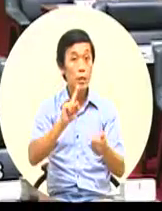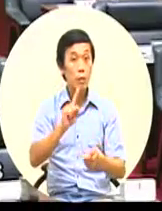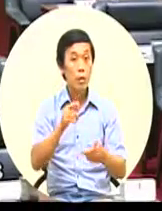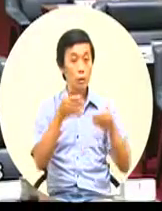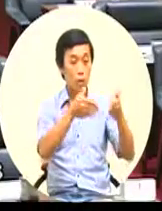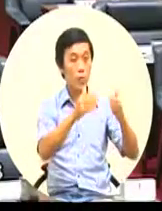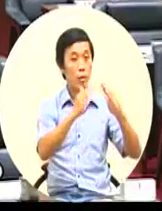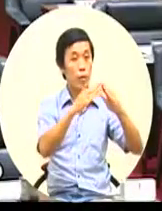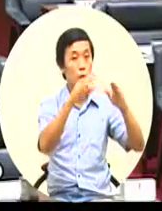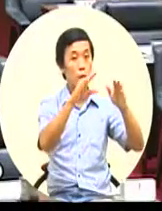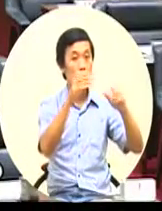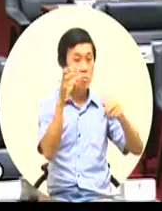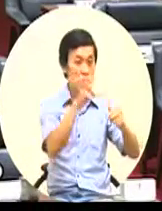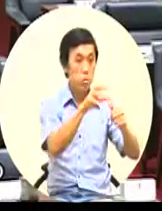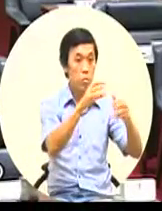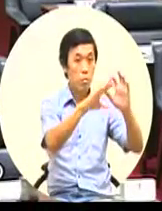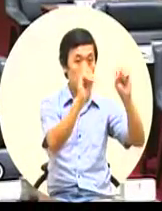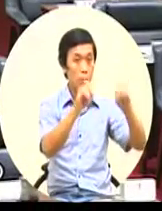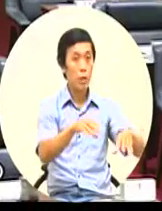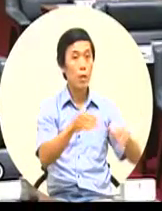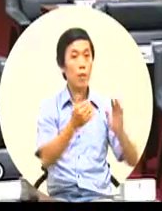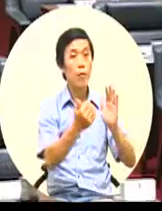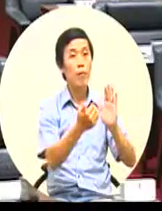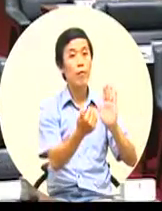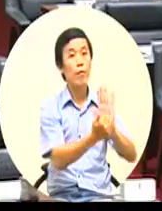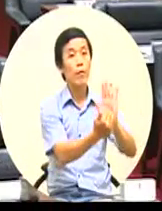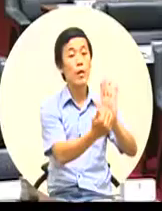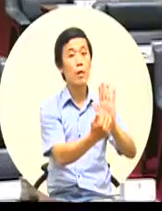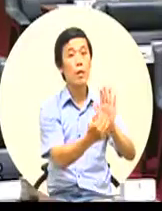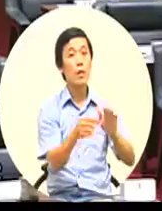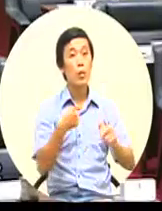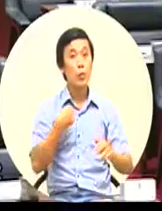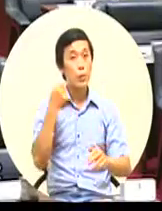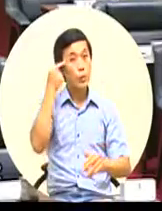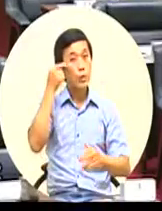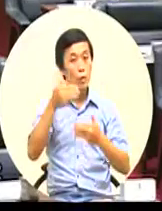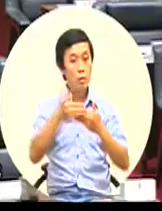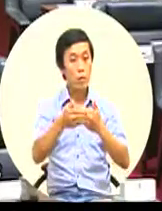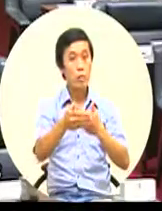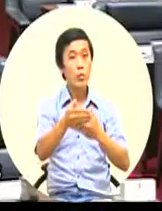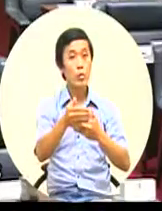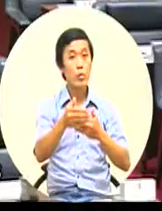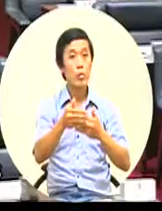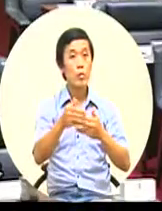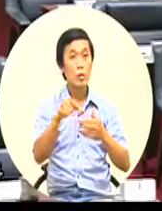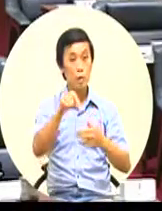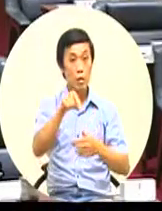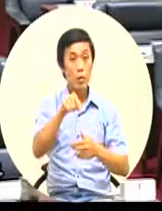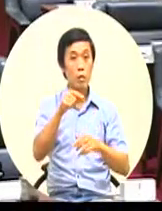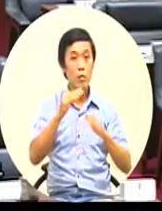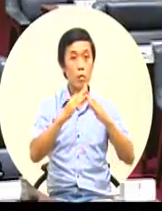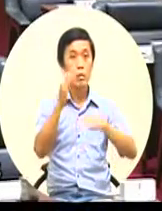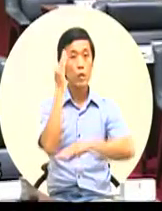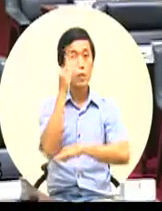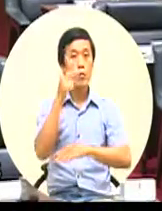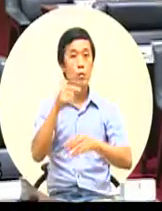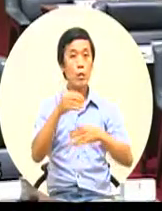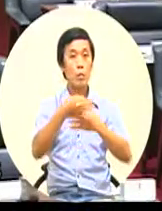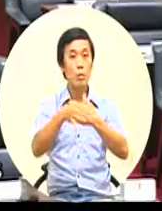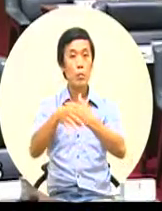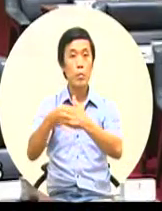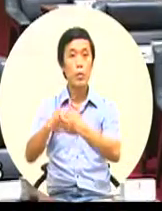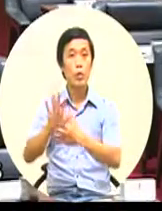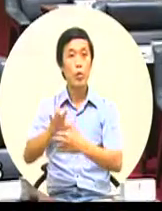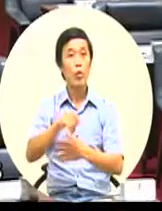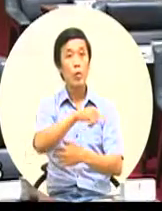除。其实在程序上我觉得市政府是有瑕疵的。其实我想今天来陈请这些人并不是无理